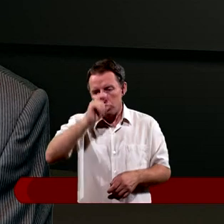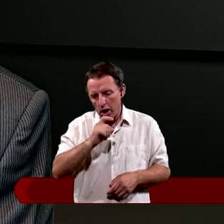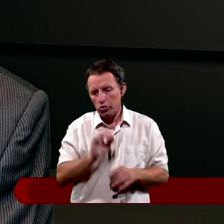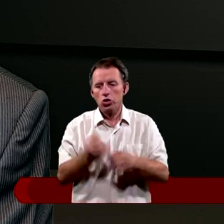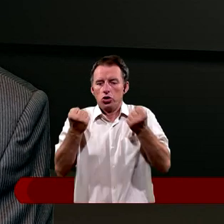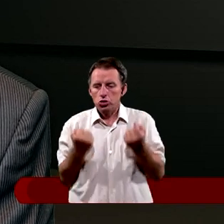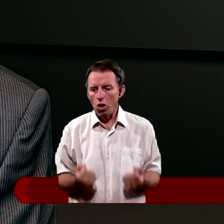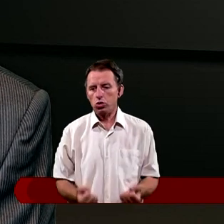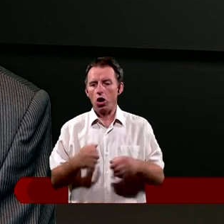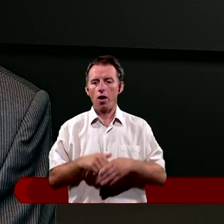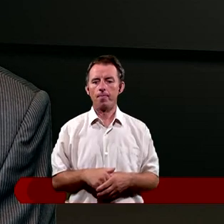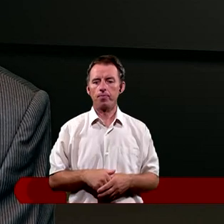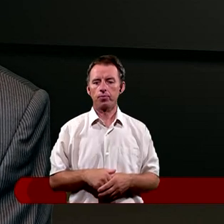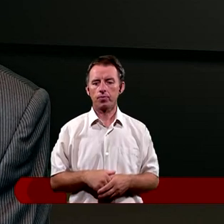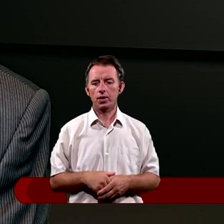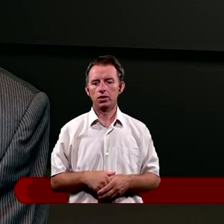i ciężko?